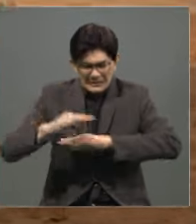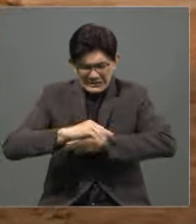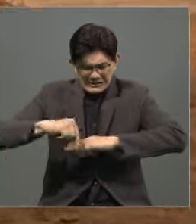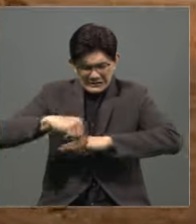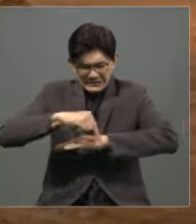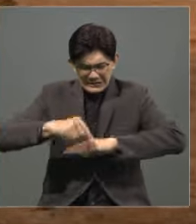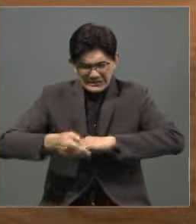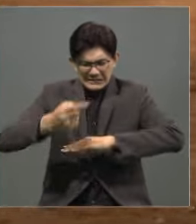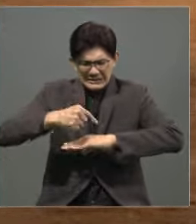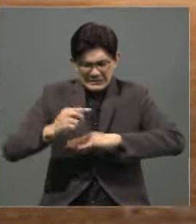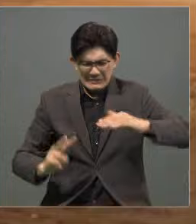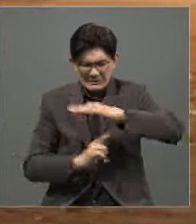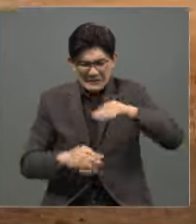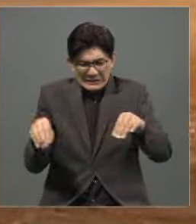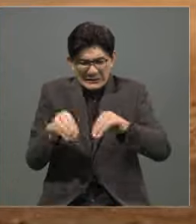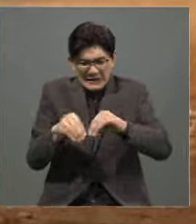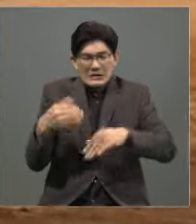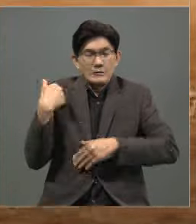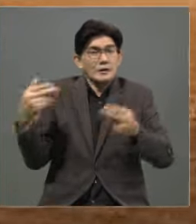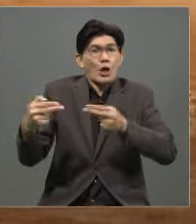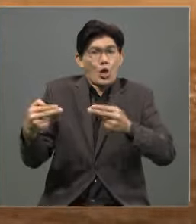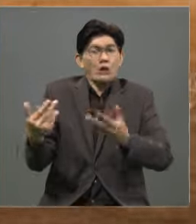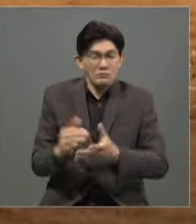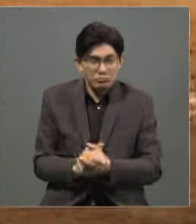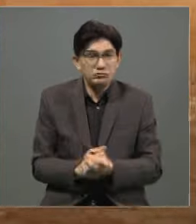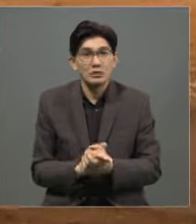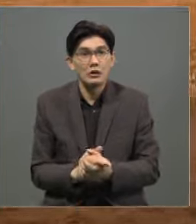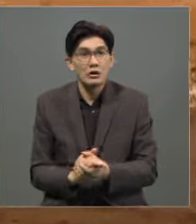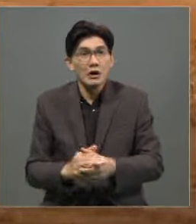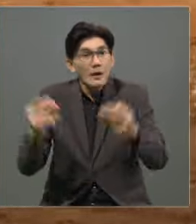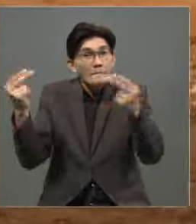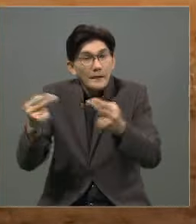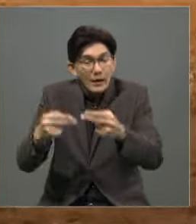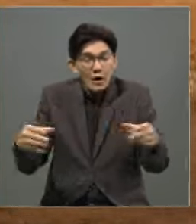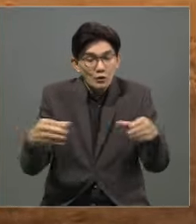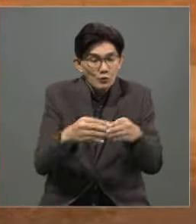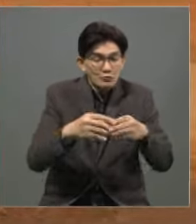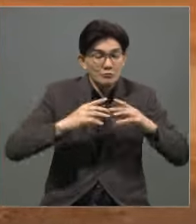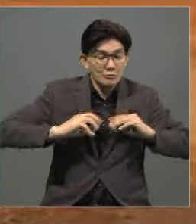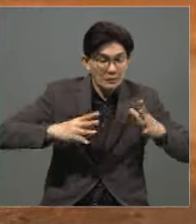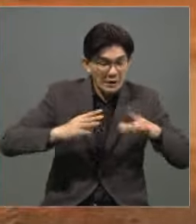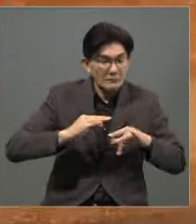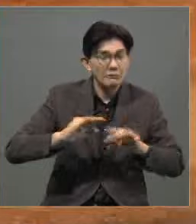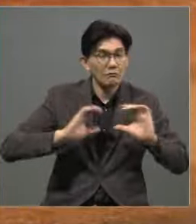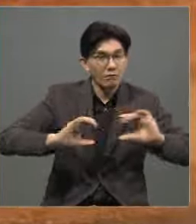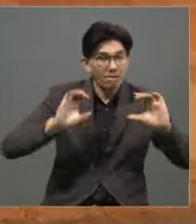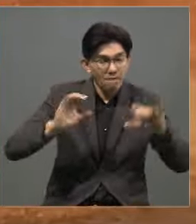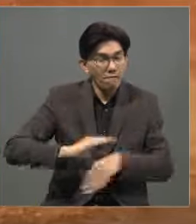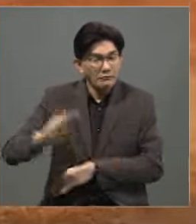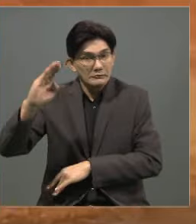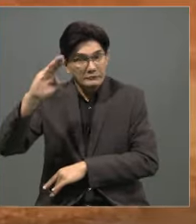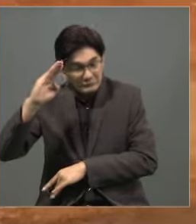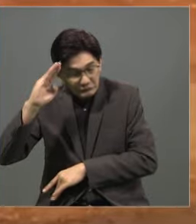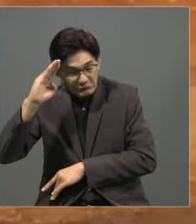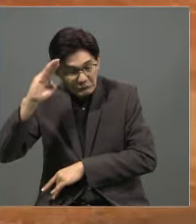สะพานนิดเดียวใช่นะฮมันมันใกล้มากนะครับเอ่อเหตุการณ์ปะทะระหว่างกลุ่มต่อต้านและกองกำลของทหารเมียนมาร์